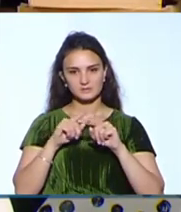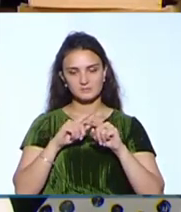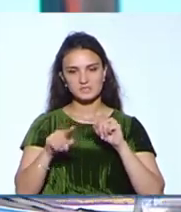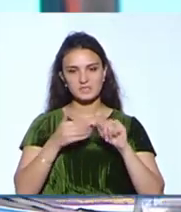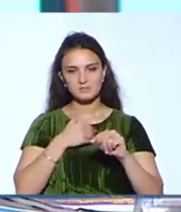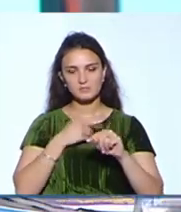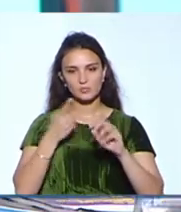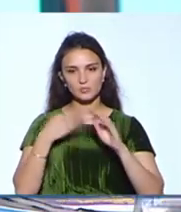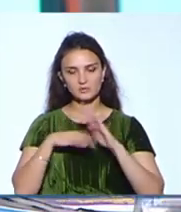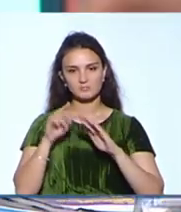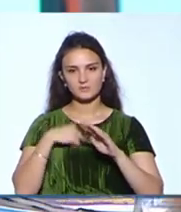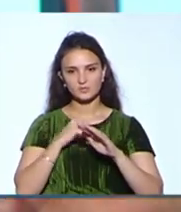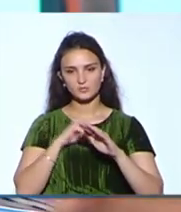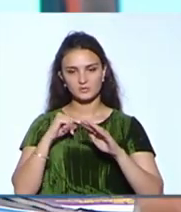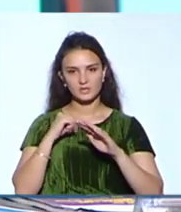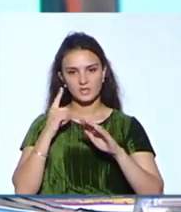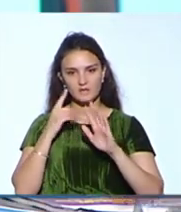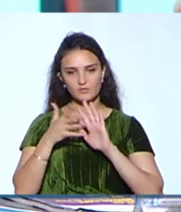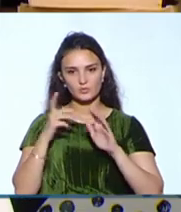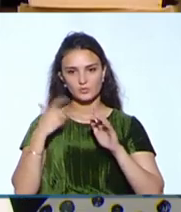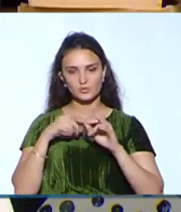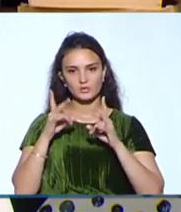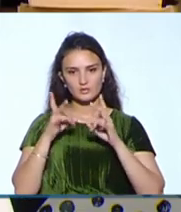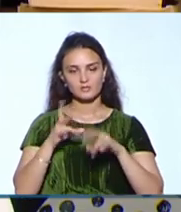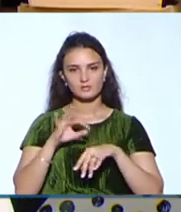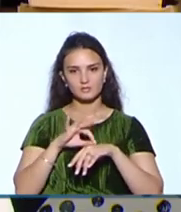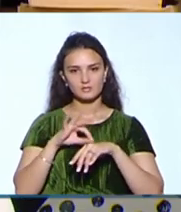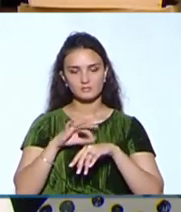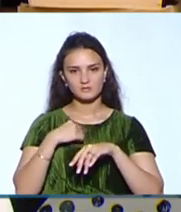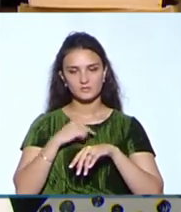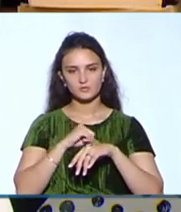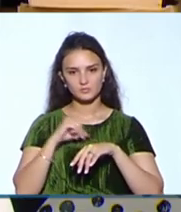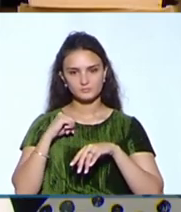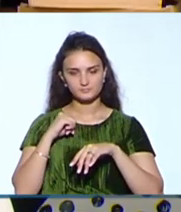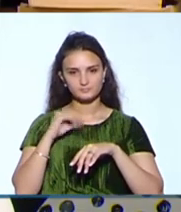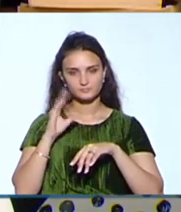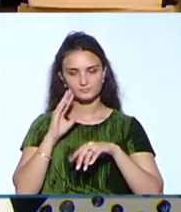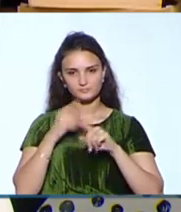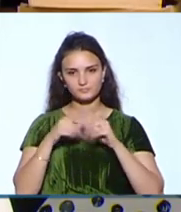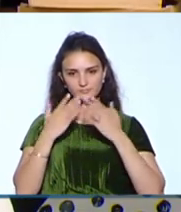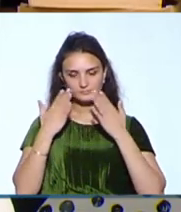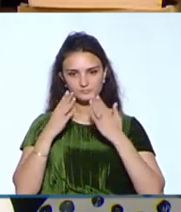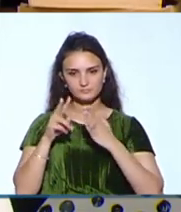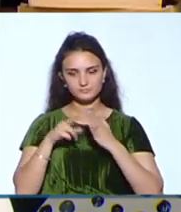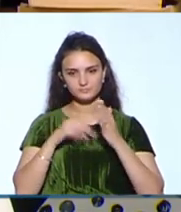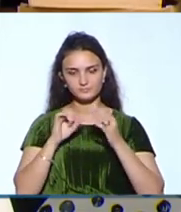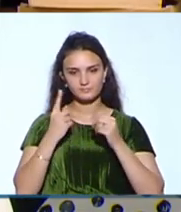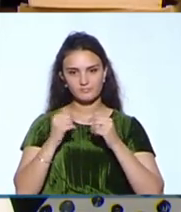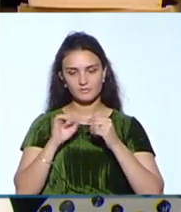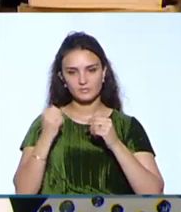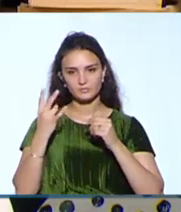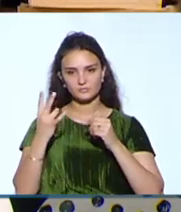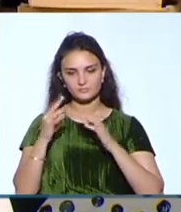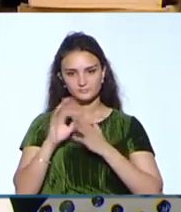მისწრაფება იმისა, რომ უკეთ მე თვითონვე გავიგო რა მჭირს, უკეთ გავერკვე მე თვითონ, და როდესაც კითხულობ ერთ ან ორ